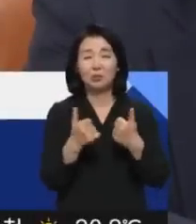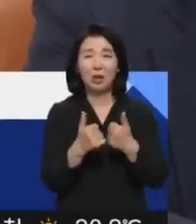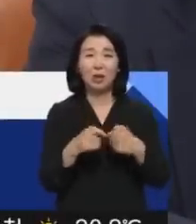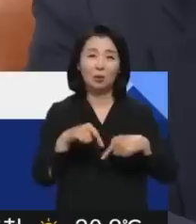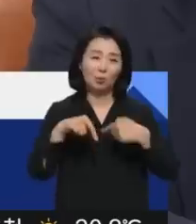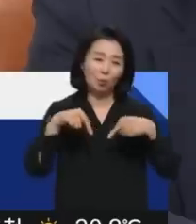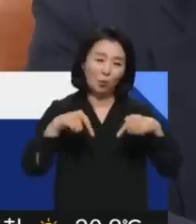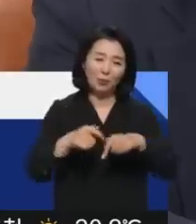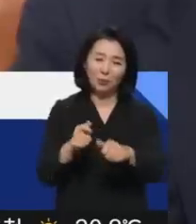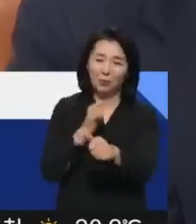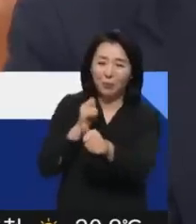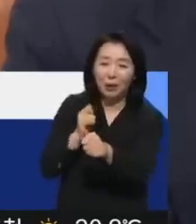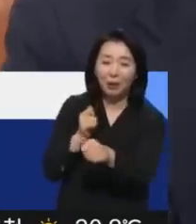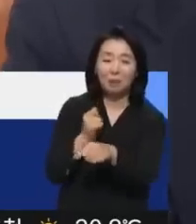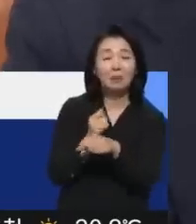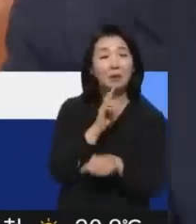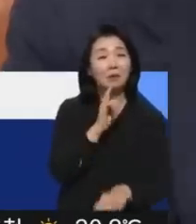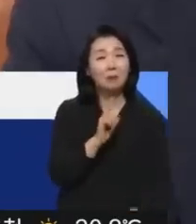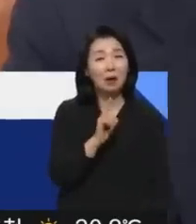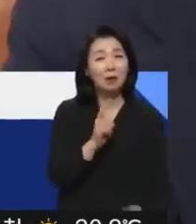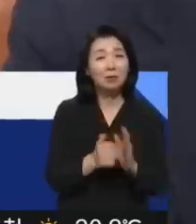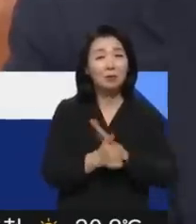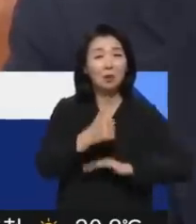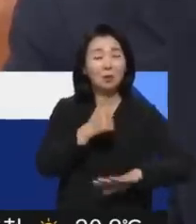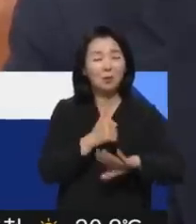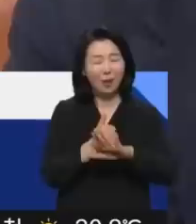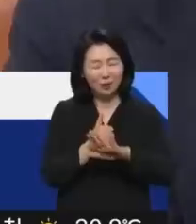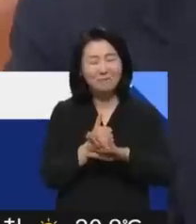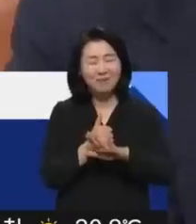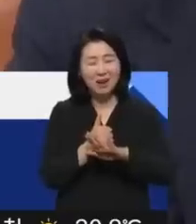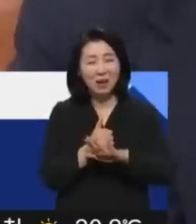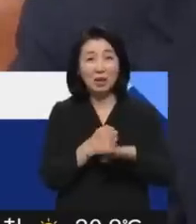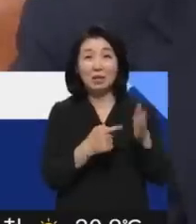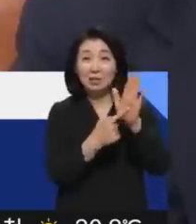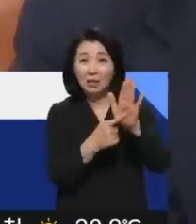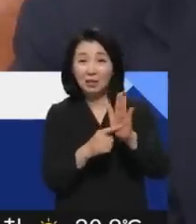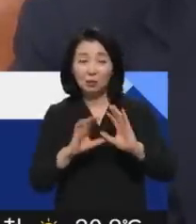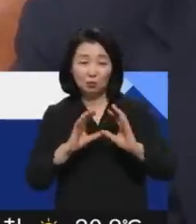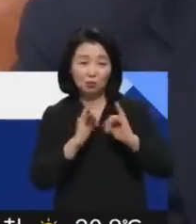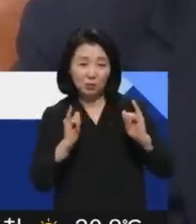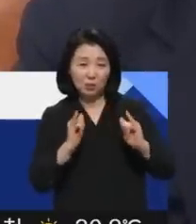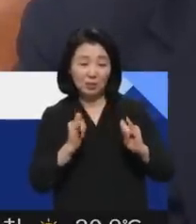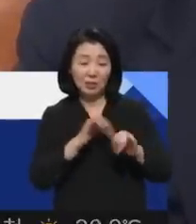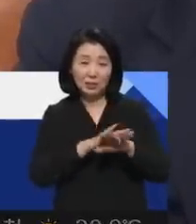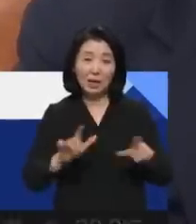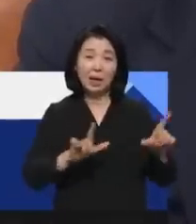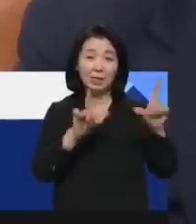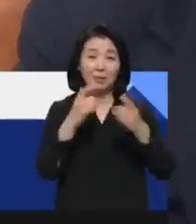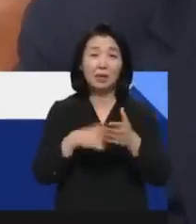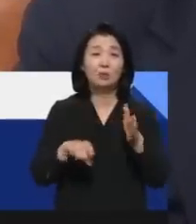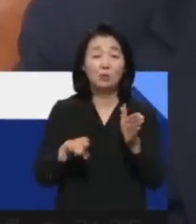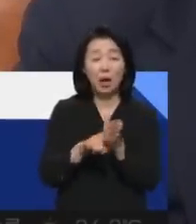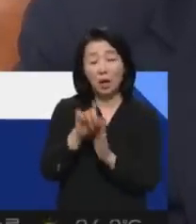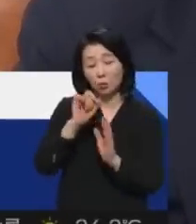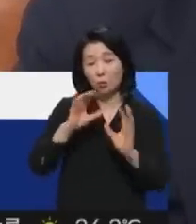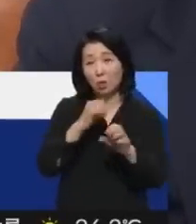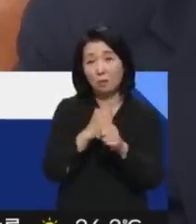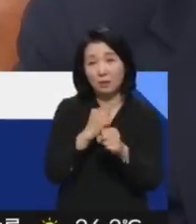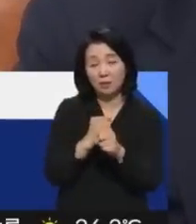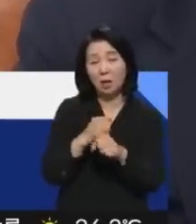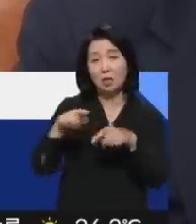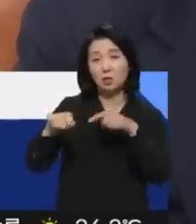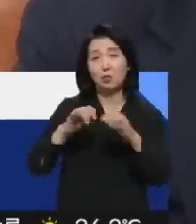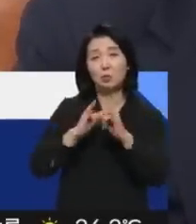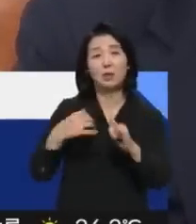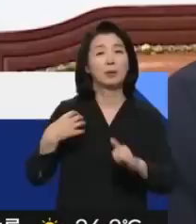삼겠다는 의도입니다. 성과를 최대한 끌어올려서 국민들이 살기 좋아지도록 만드는 것이 지도자들의